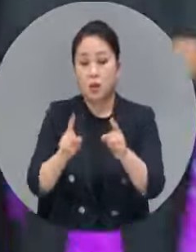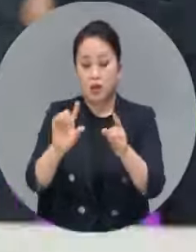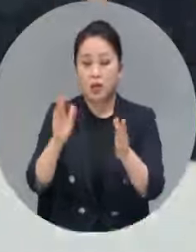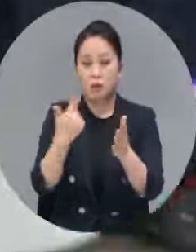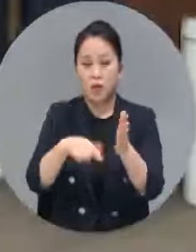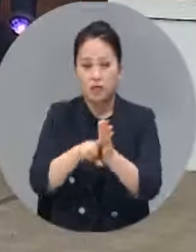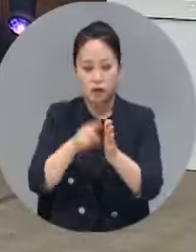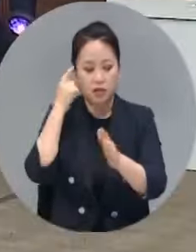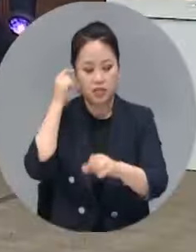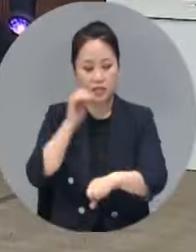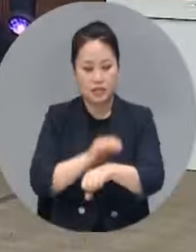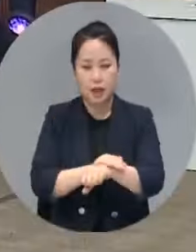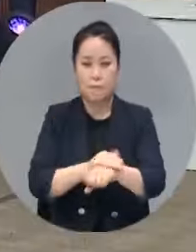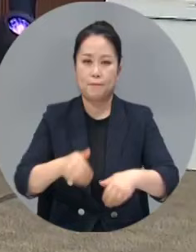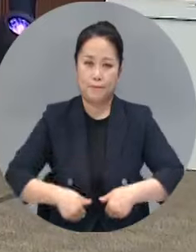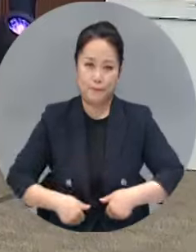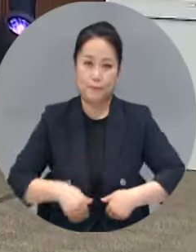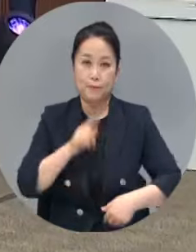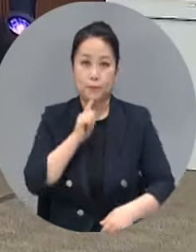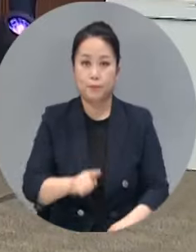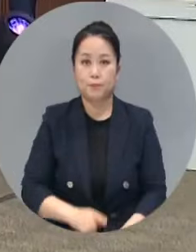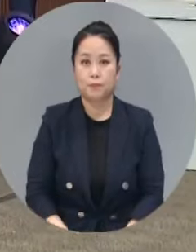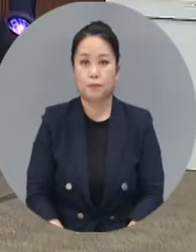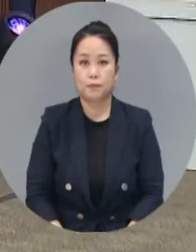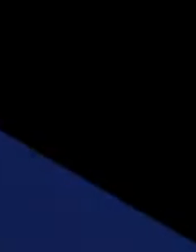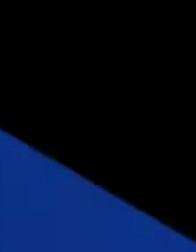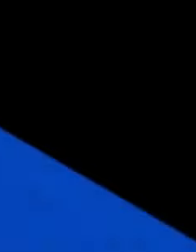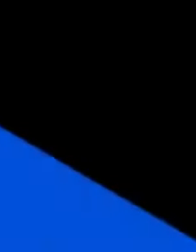덧붙였습니다 MBC 뉴스 송광모